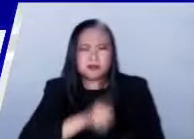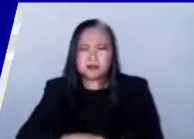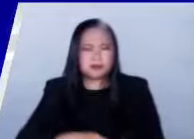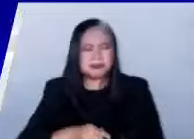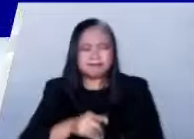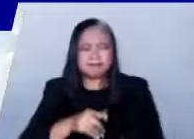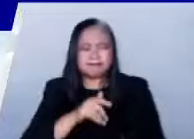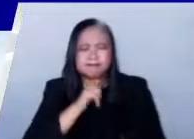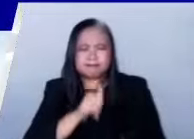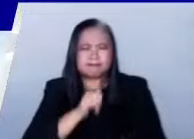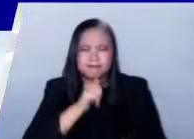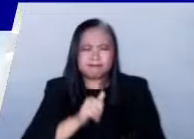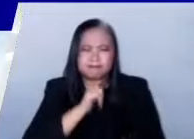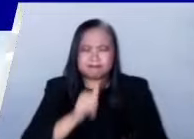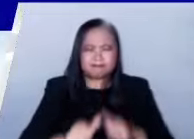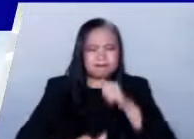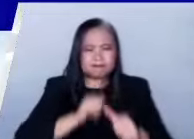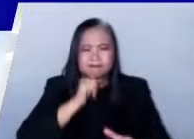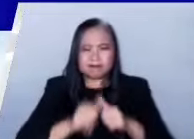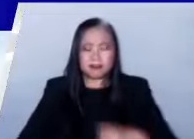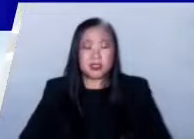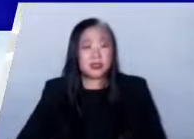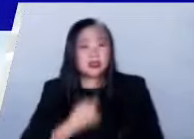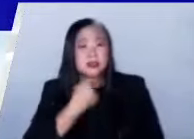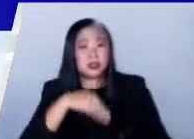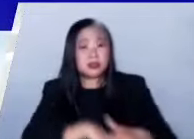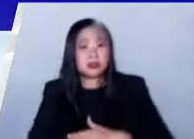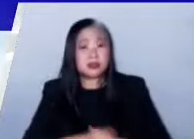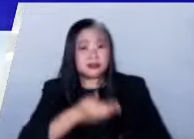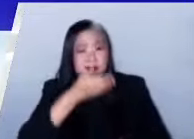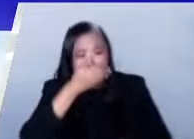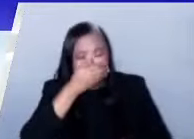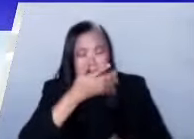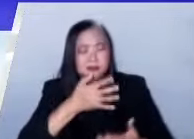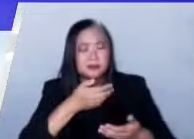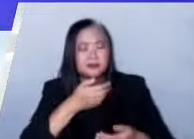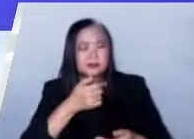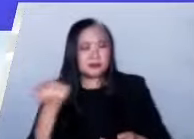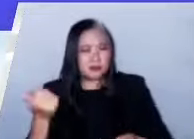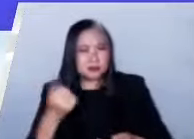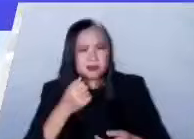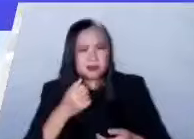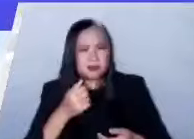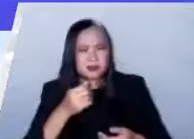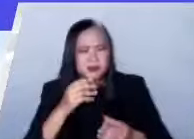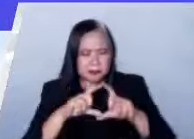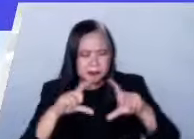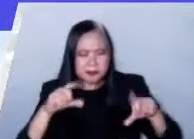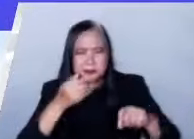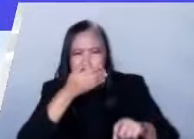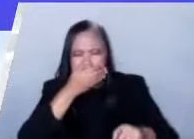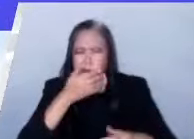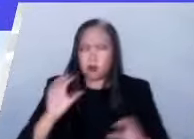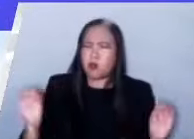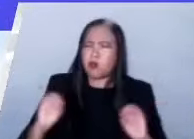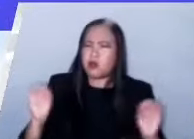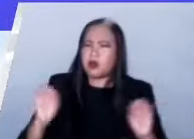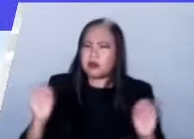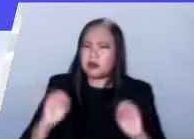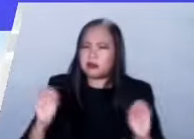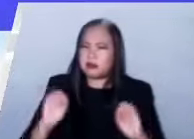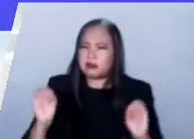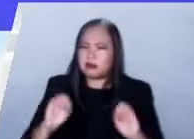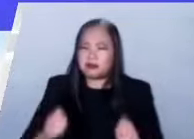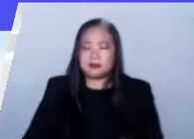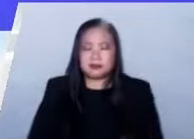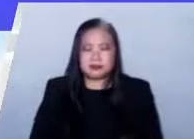lang sa kanin, tapos may pinaamoy daw po kayo doon sa biktima. Ano mong masasabi niyo doon? Sa korte na lang po ako magsasalita po. Nasa kusodiyan